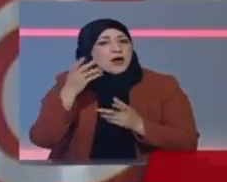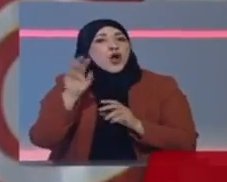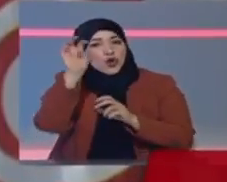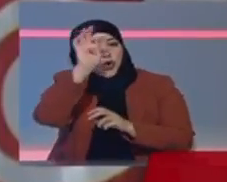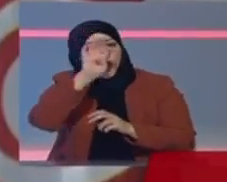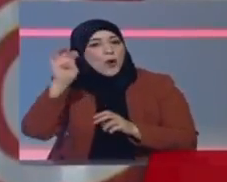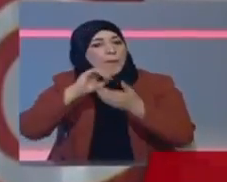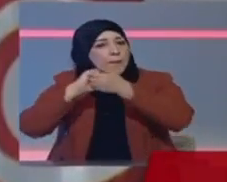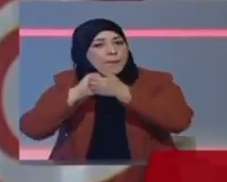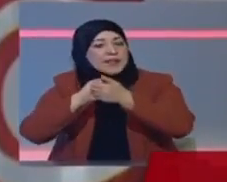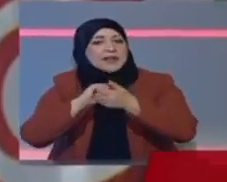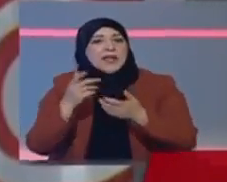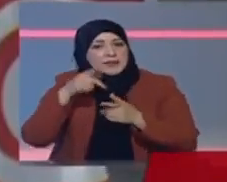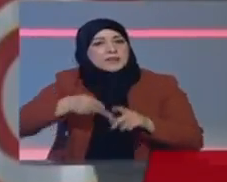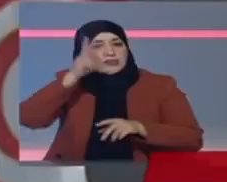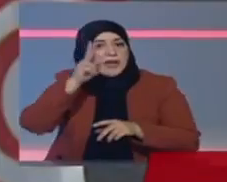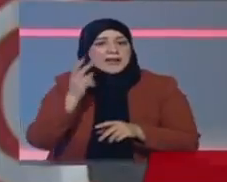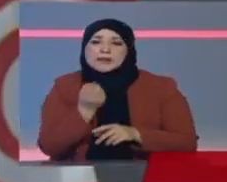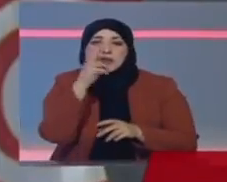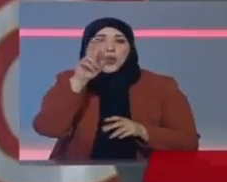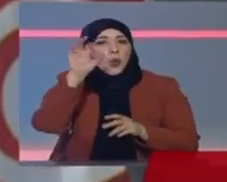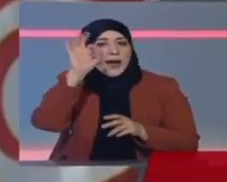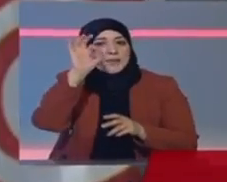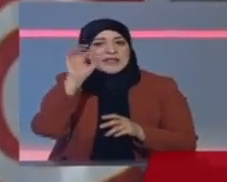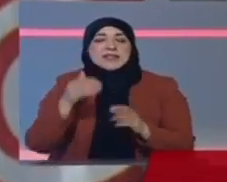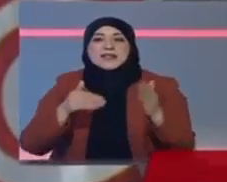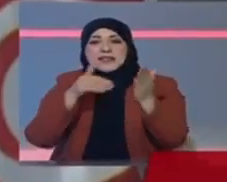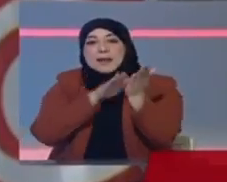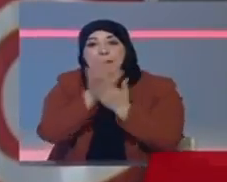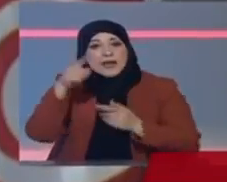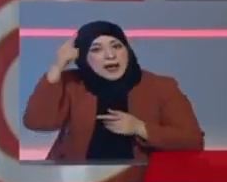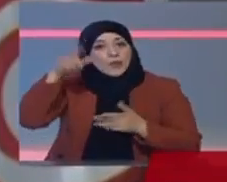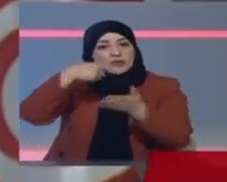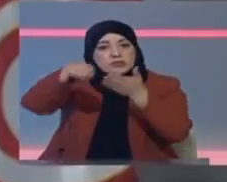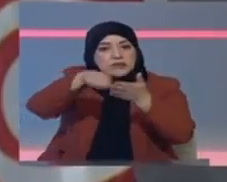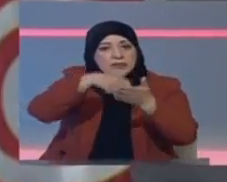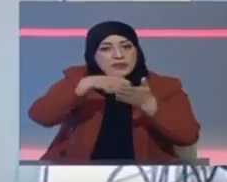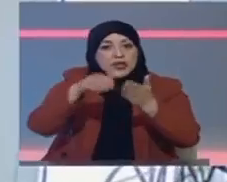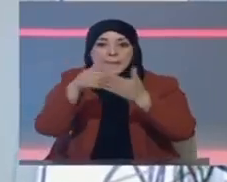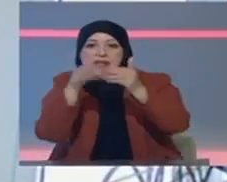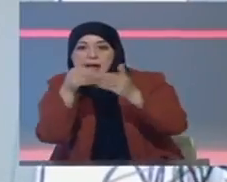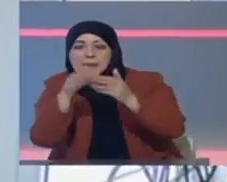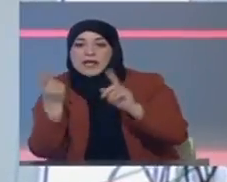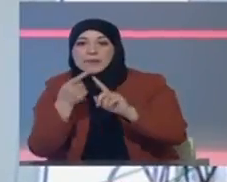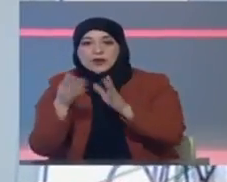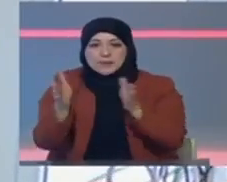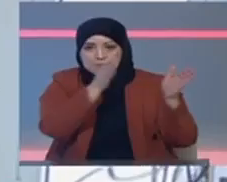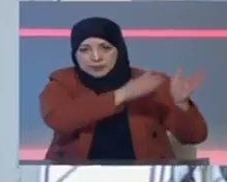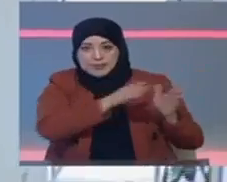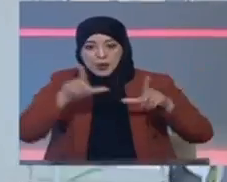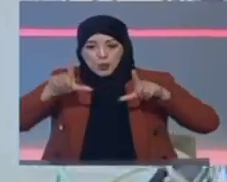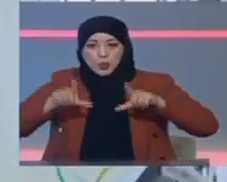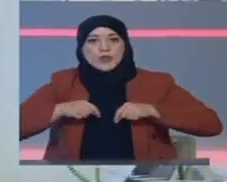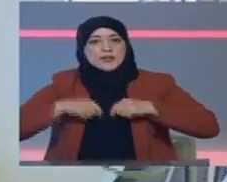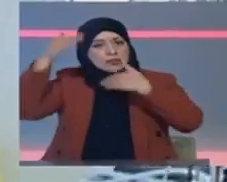بقيمه اكثر من خمسه وستين مليون دولار وهذا لاقتناء قائمه من المعدل وكانت وزاره الشؤون الخارجيه